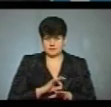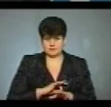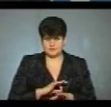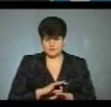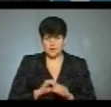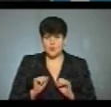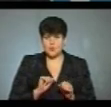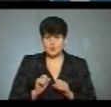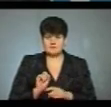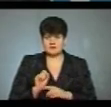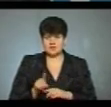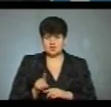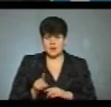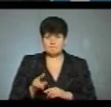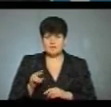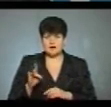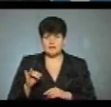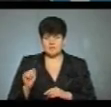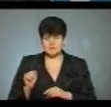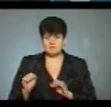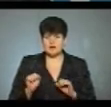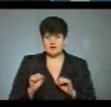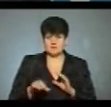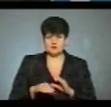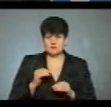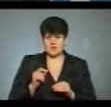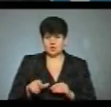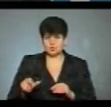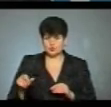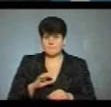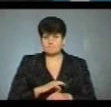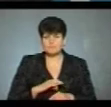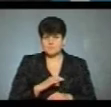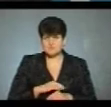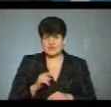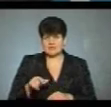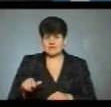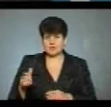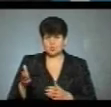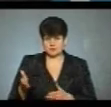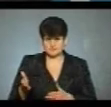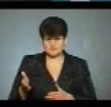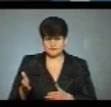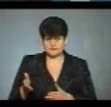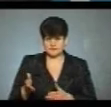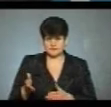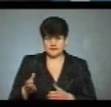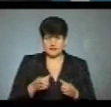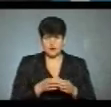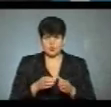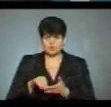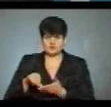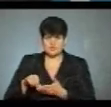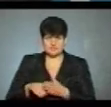Уряд призначає парламент. Парламент обирають люди. Профспілки – люди, на участках виборчих